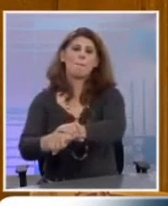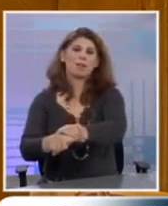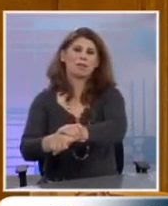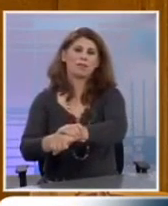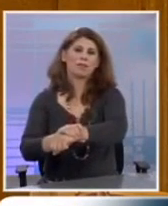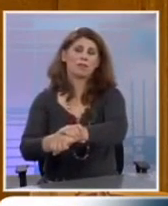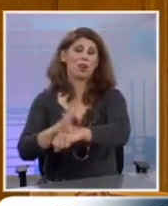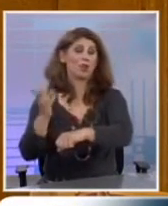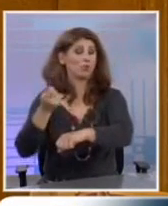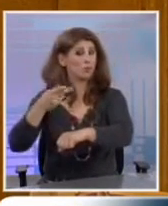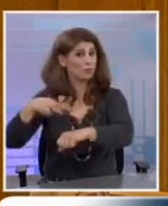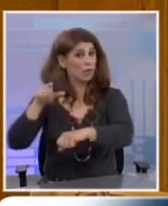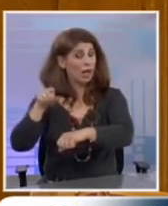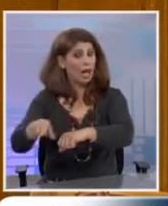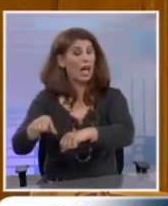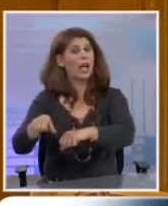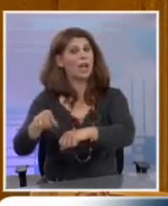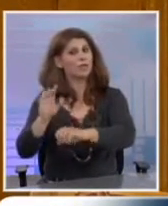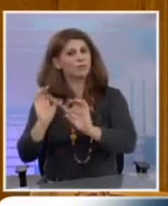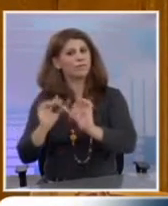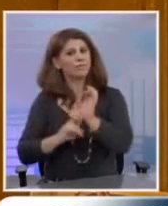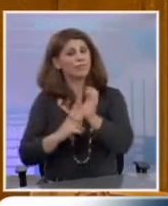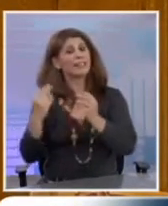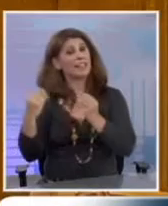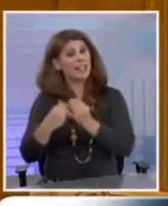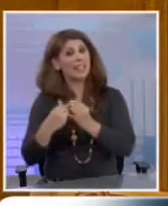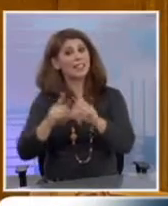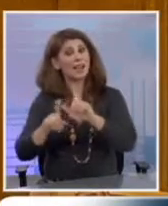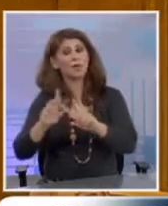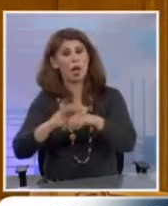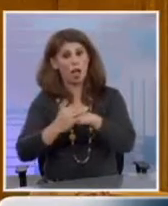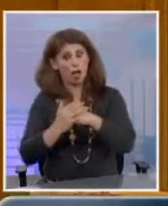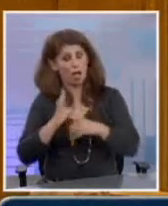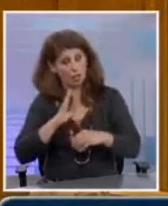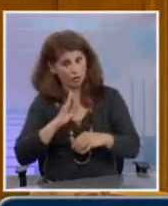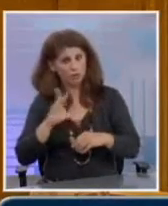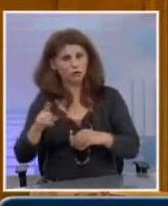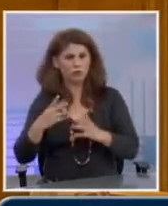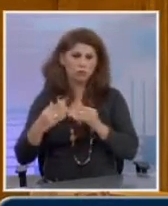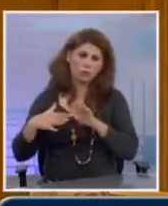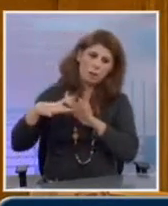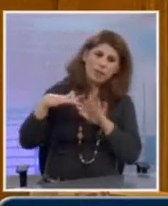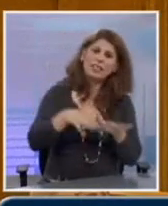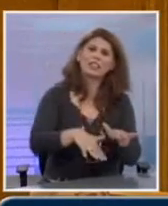Όσο περισσότερο αυτός ο χαρακτηρισμός ταιριάζει σε κάποιους, τόσο πιο επιθετική,